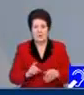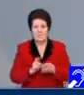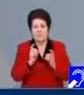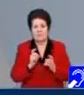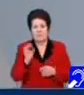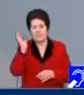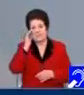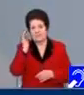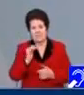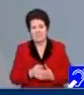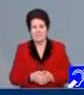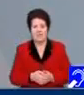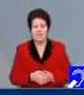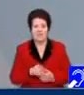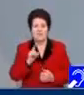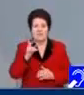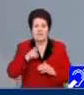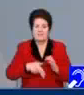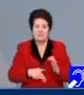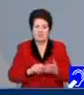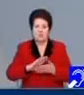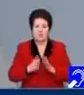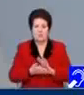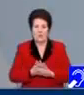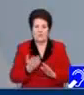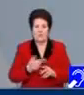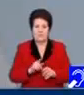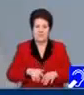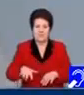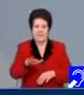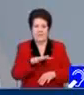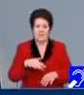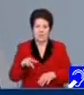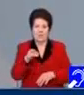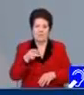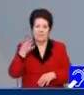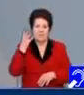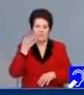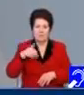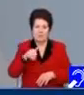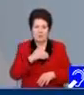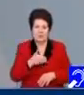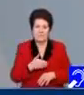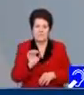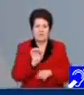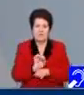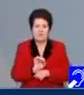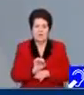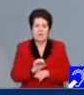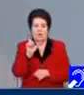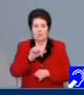conflictului transnistrean și la sfârșitul situației în care pe teritoriul Republicii noastre staționează